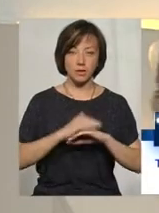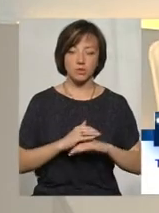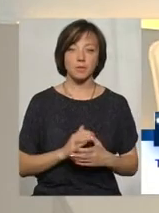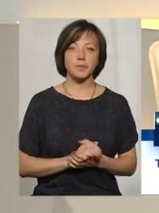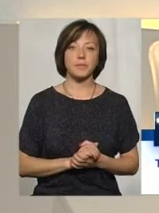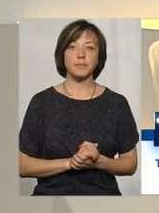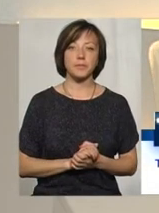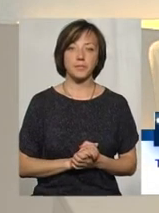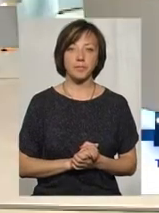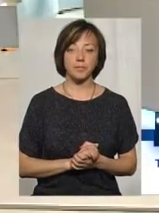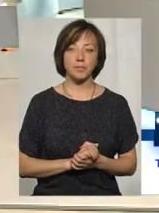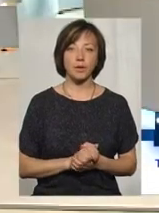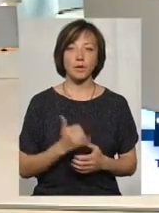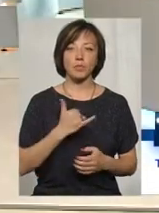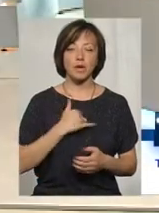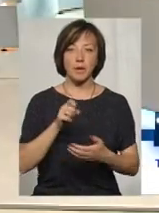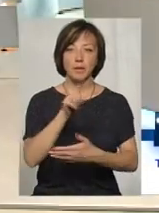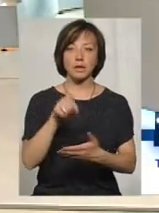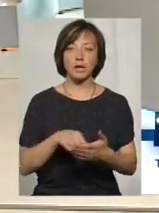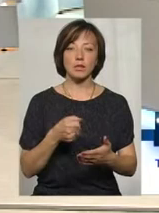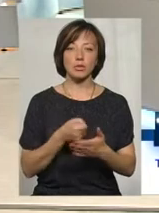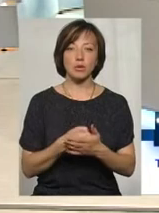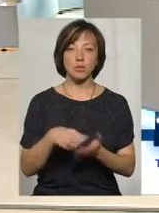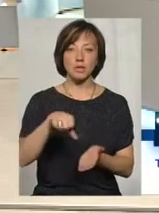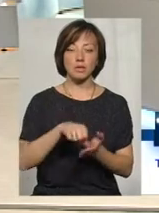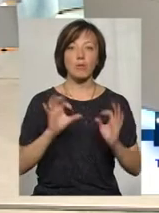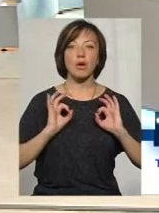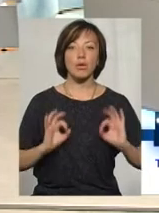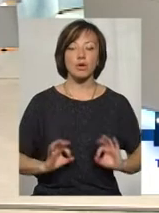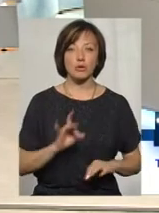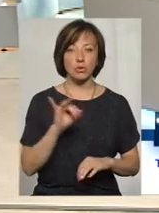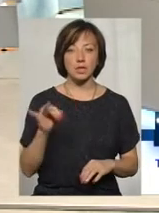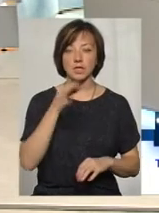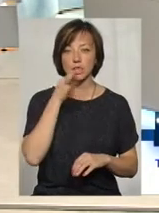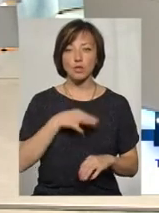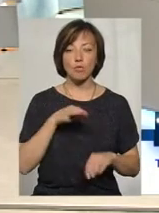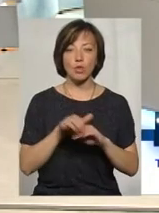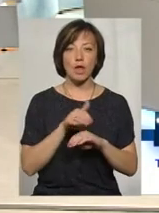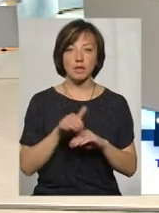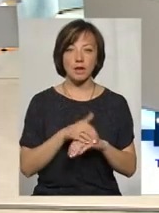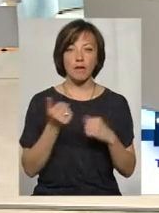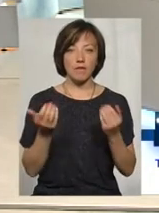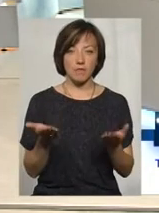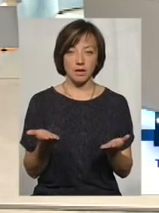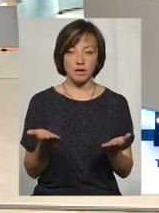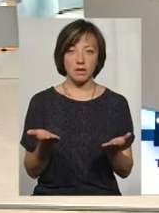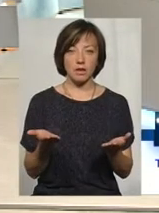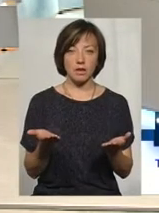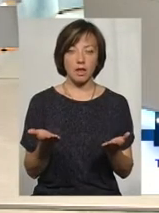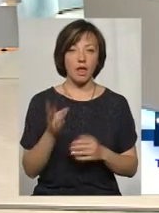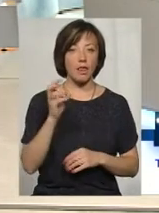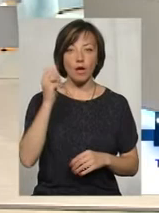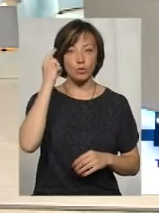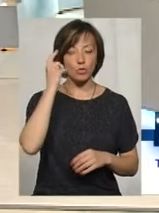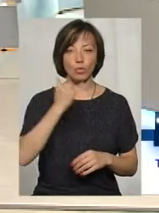Добрий вечір. У мене питання до представника прокуратури. Скажіть, будь ласка, ви не думаєте,